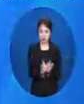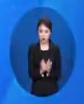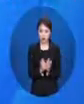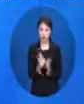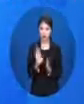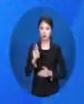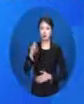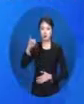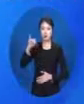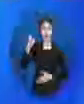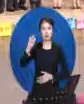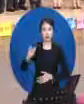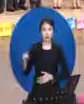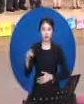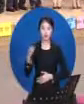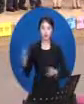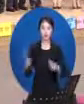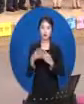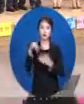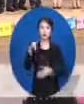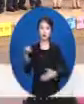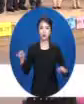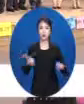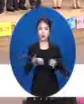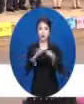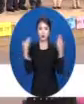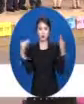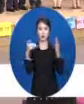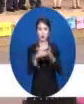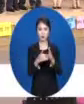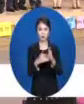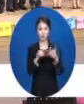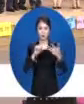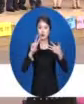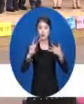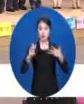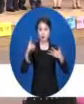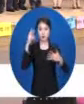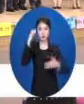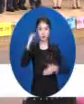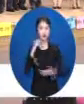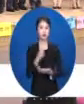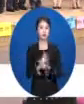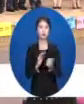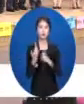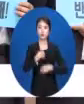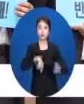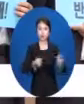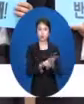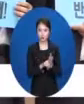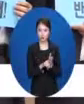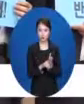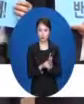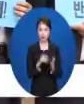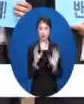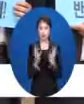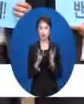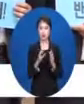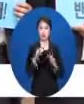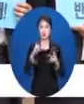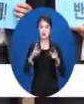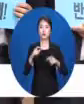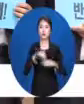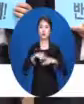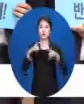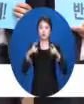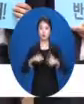범시민협의체가 발족됐습니다. 지난 8월 31일 헌법 수호를 위한 천안시 국회의원 선거구 증설